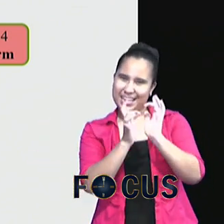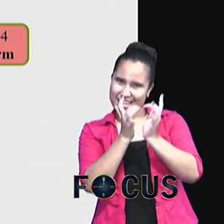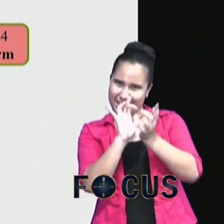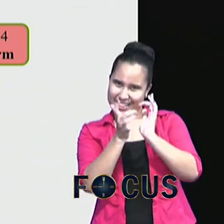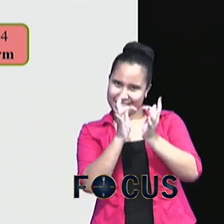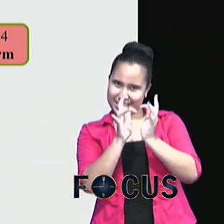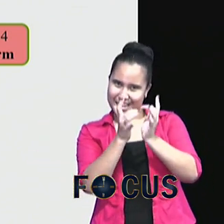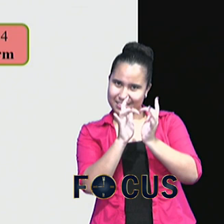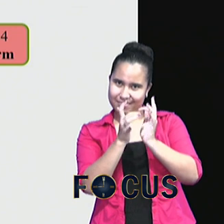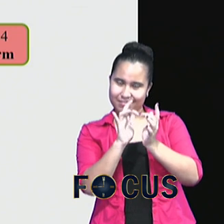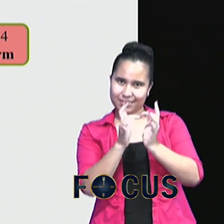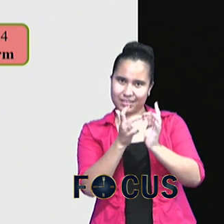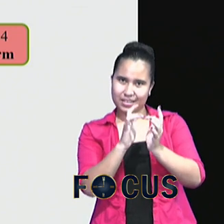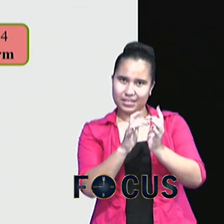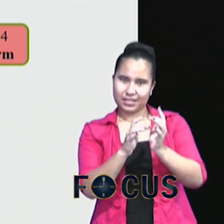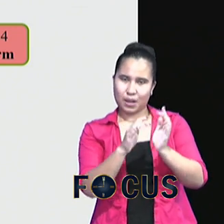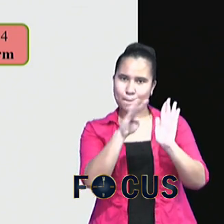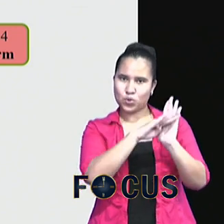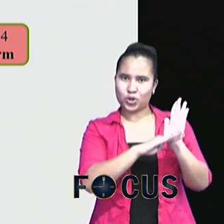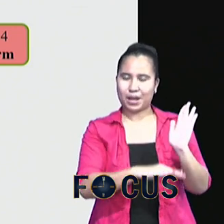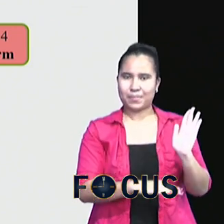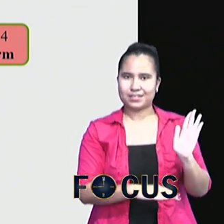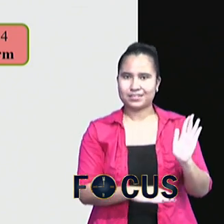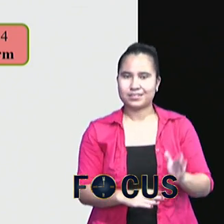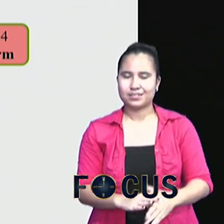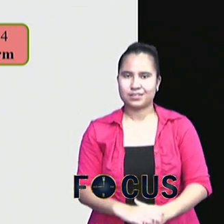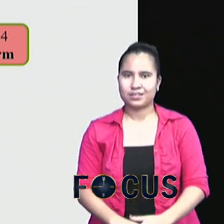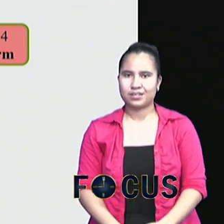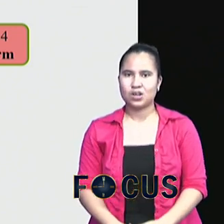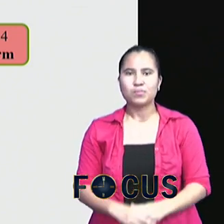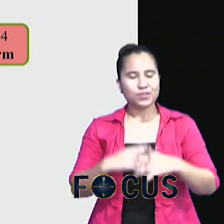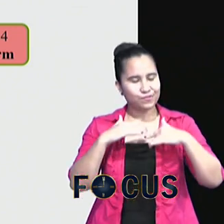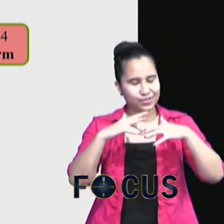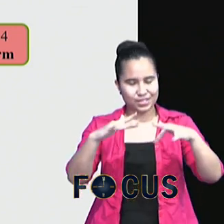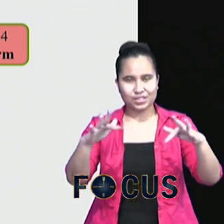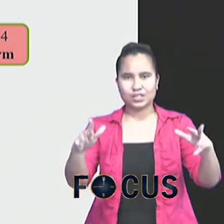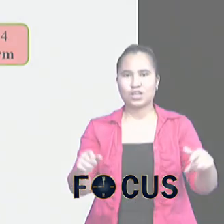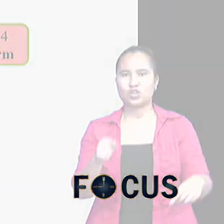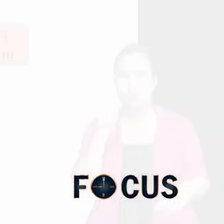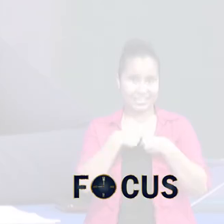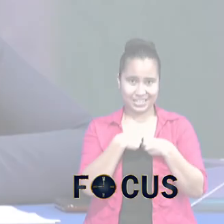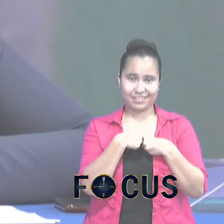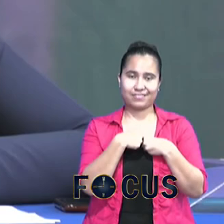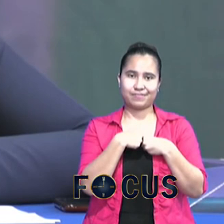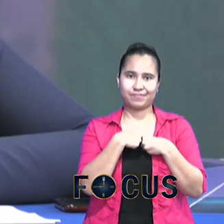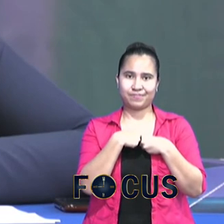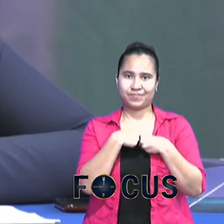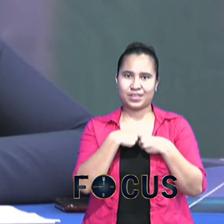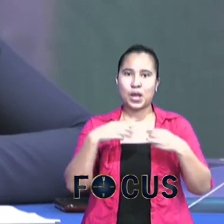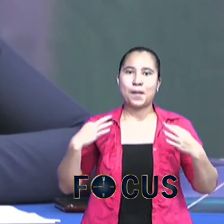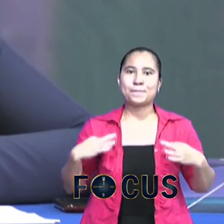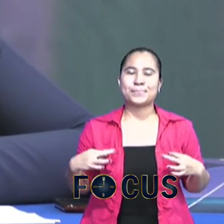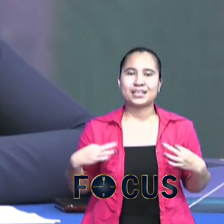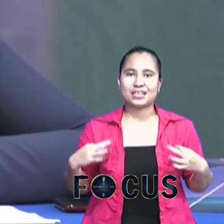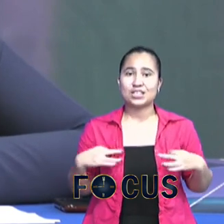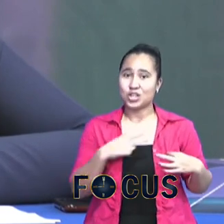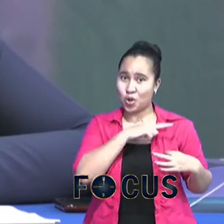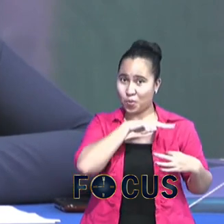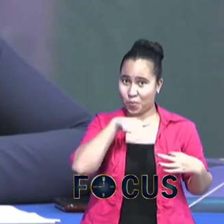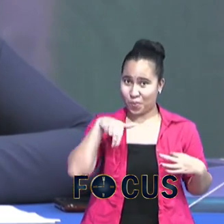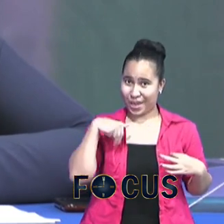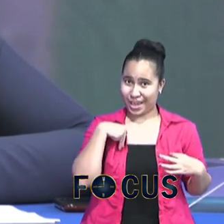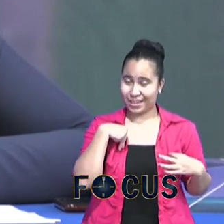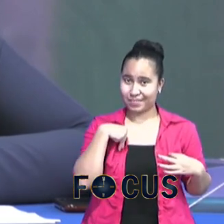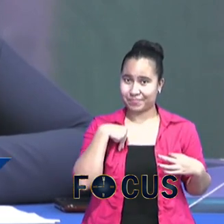applicaties die we gebruikt hebben om de verschillende doelgroepen te bereiken. Als ministerie gaan wij ervan